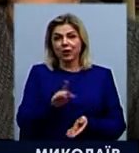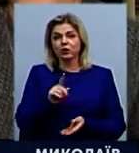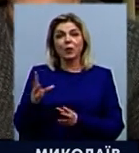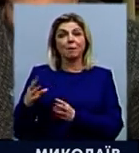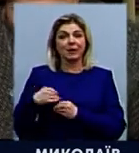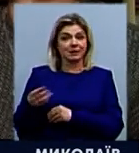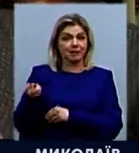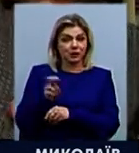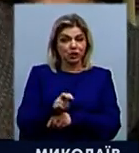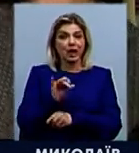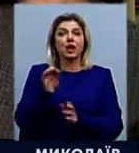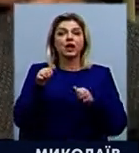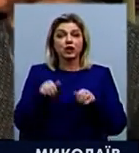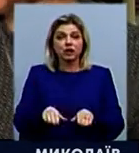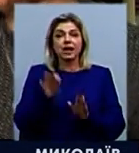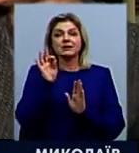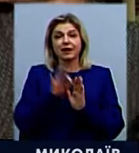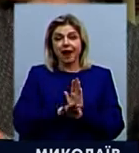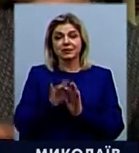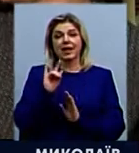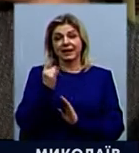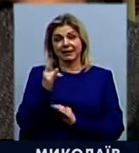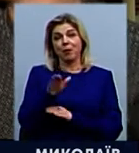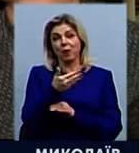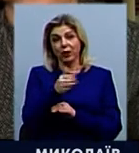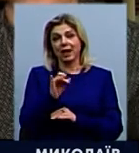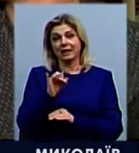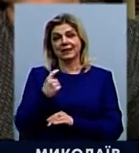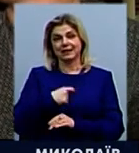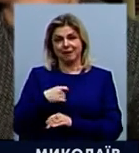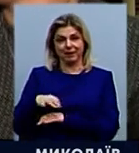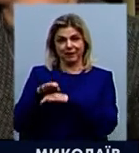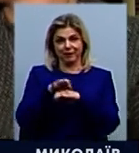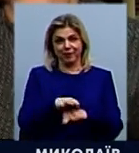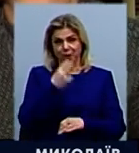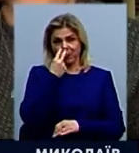тому вирішили одразу і дитину вигуляти, і себе вигуляти, подивитися